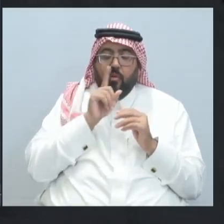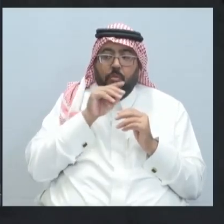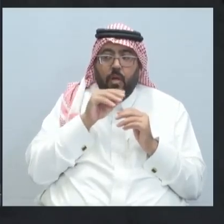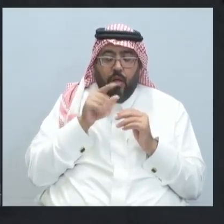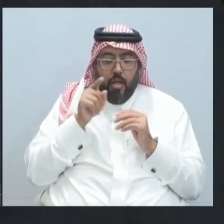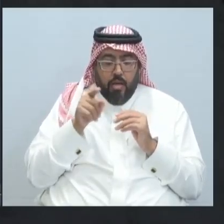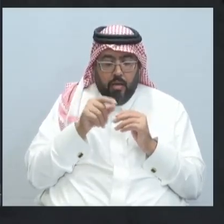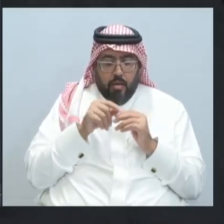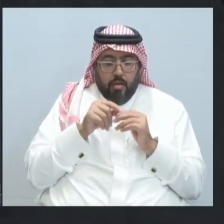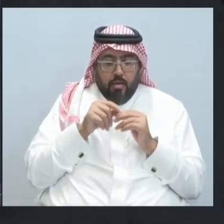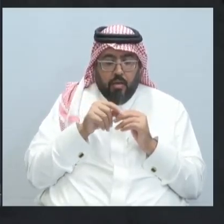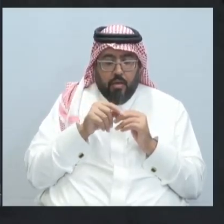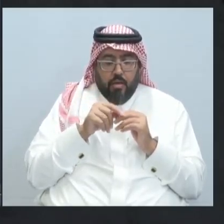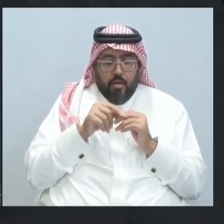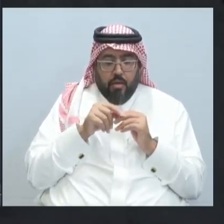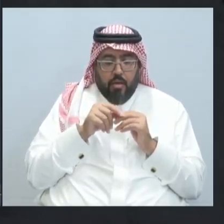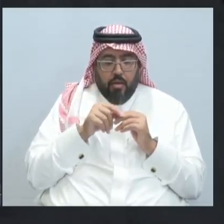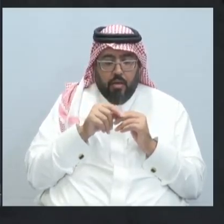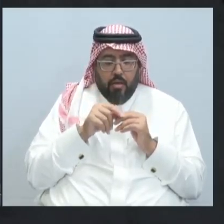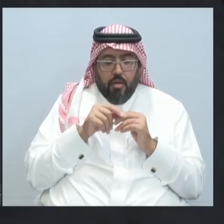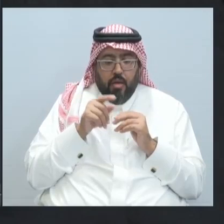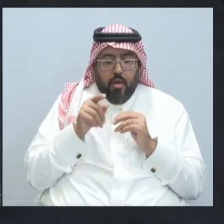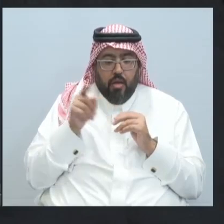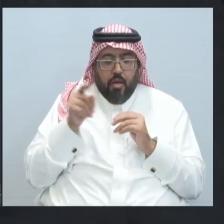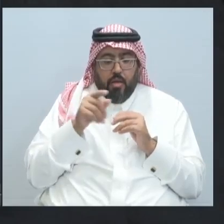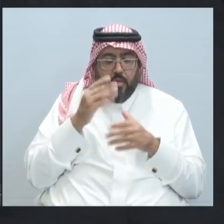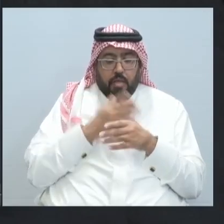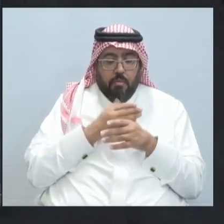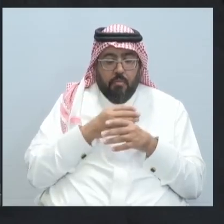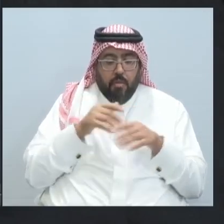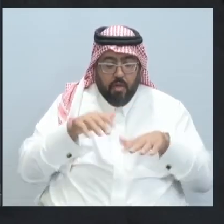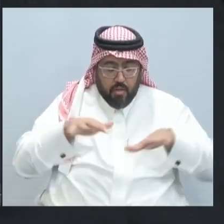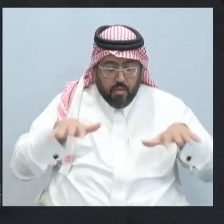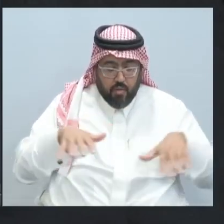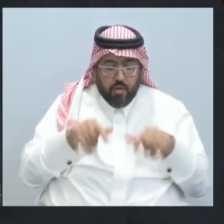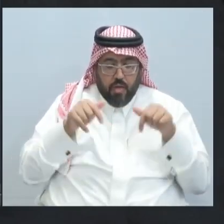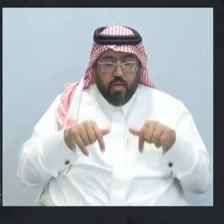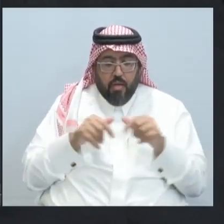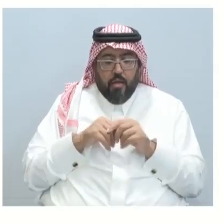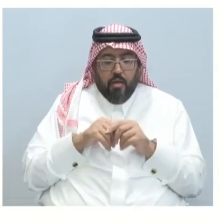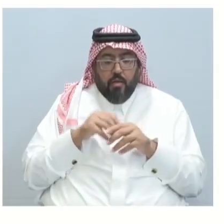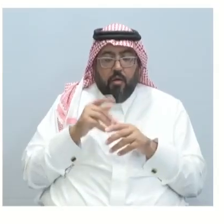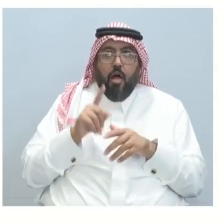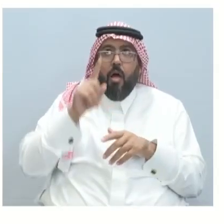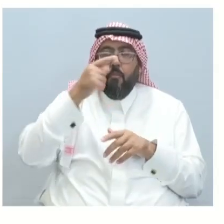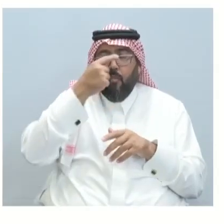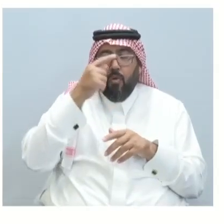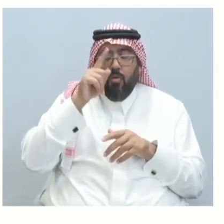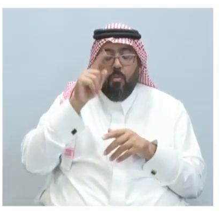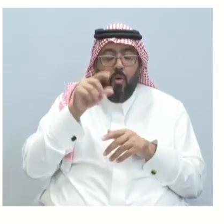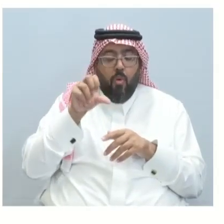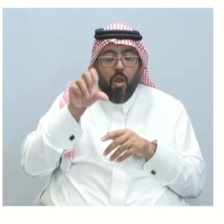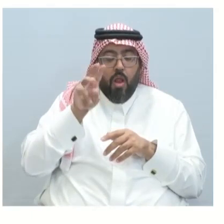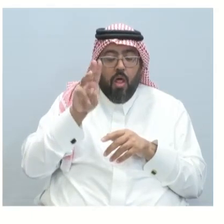عليك نقول من فضل الوالدين عليك انهما سبب وجودك فلولا الله ثم